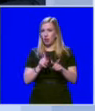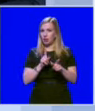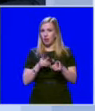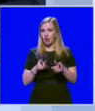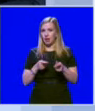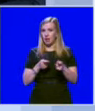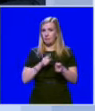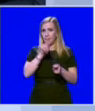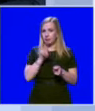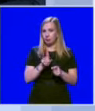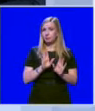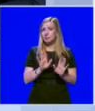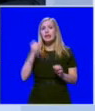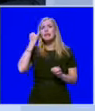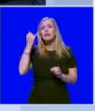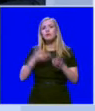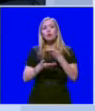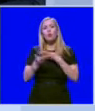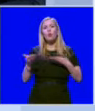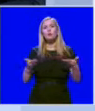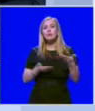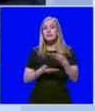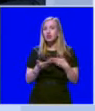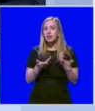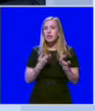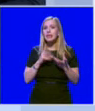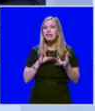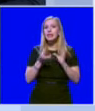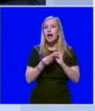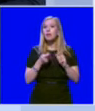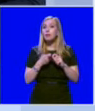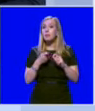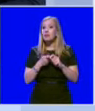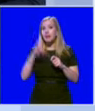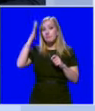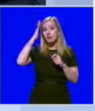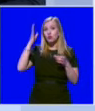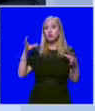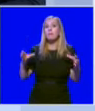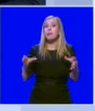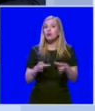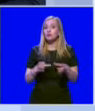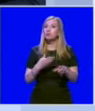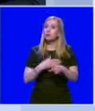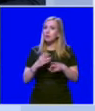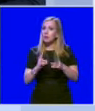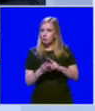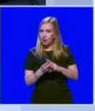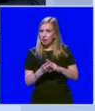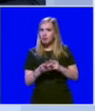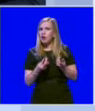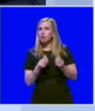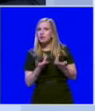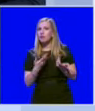този въпрос. С идеята, която обсъждате заедно да правите правителство на малцинството с Продължаваме промяната, означава